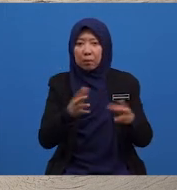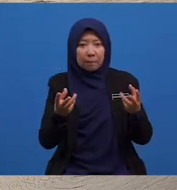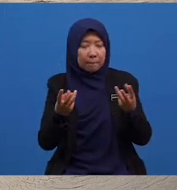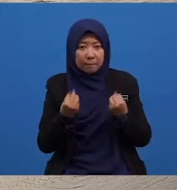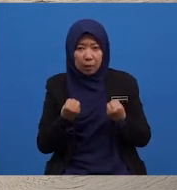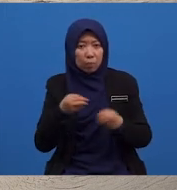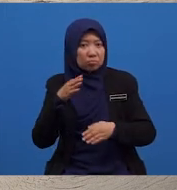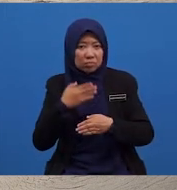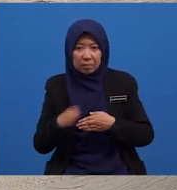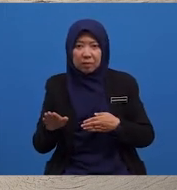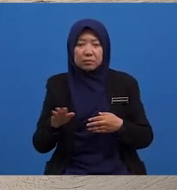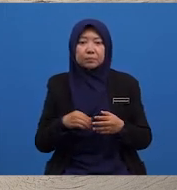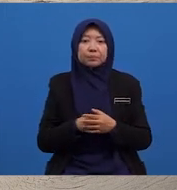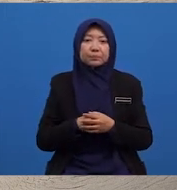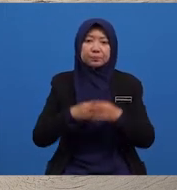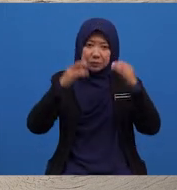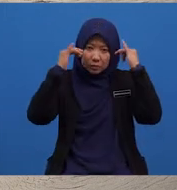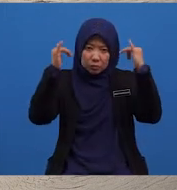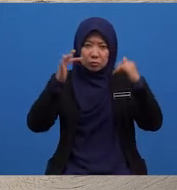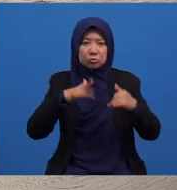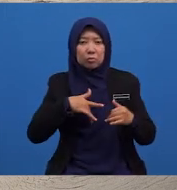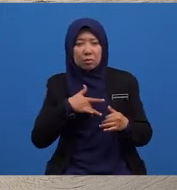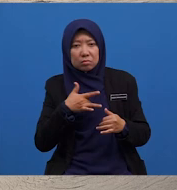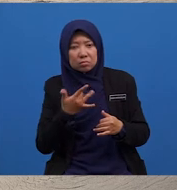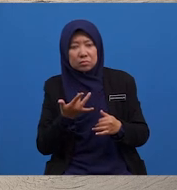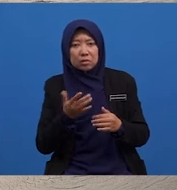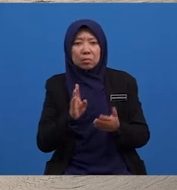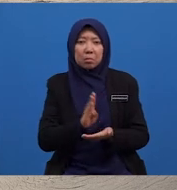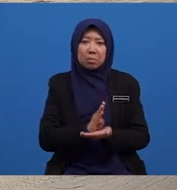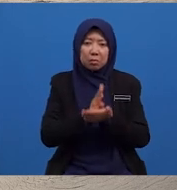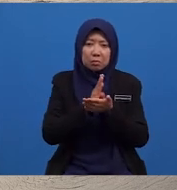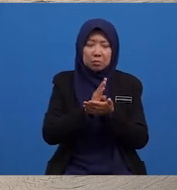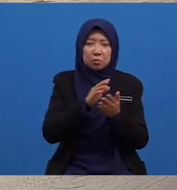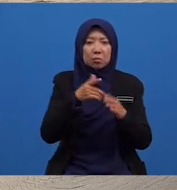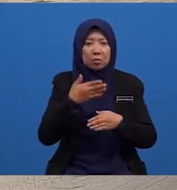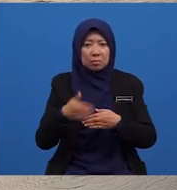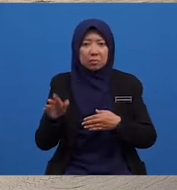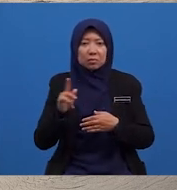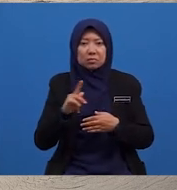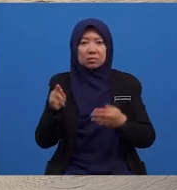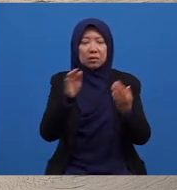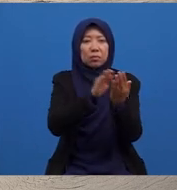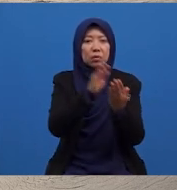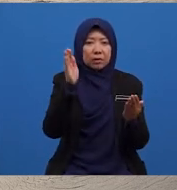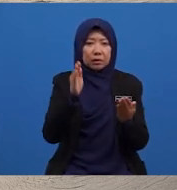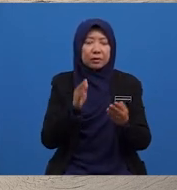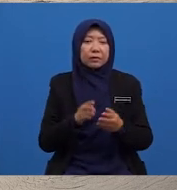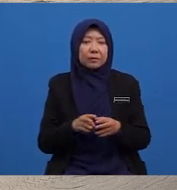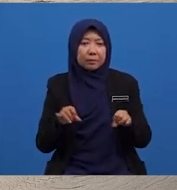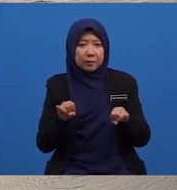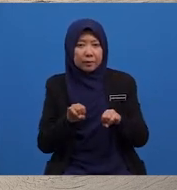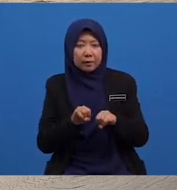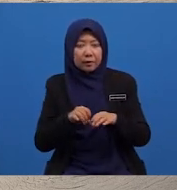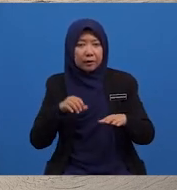melepaskannya. Sang kerbau merasakan perbuatannya membantu melepaskan sang buaya ibarat arang